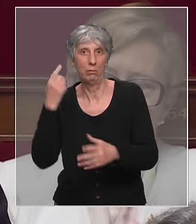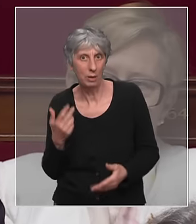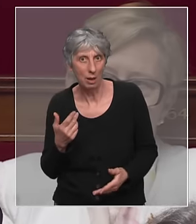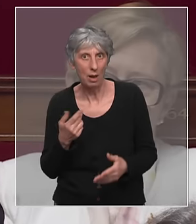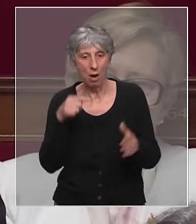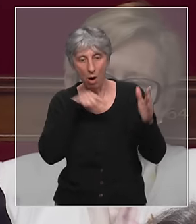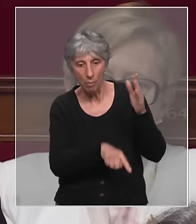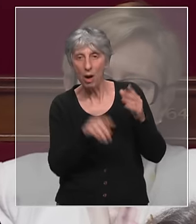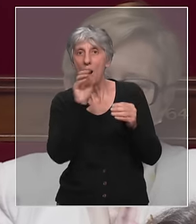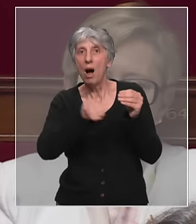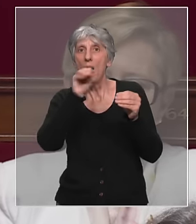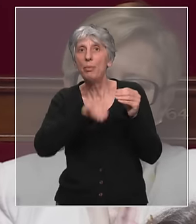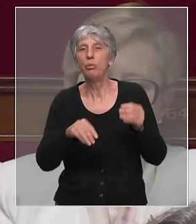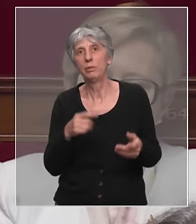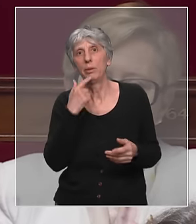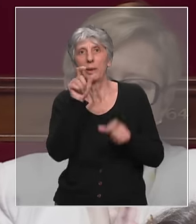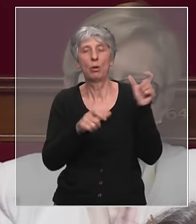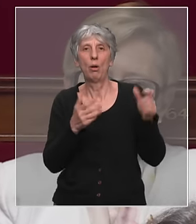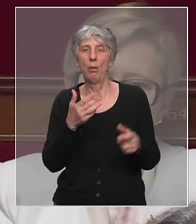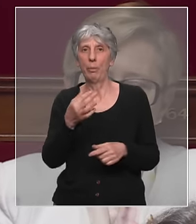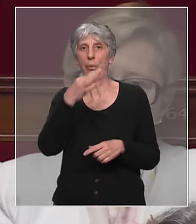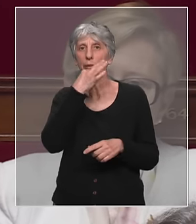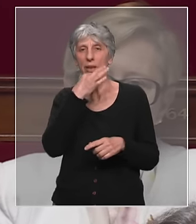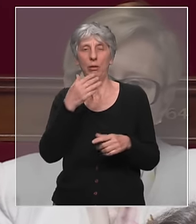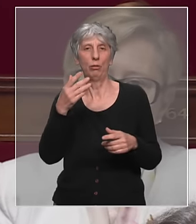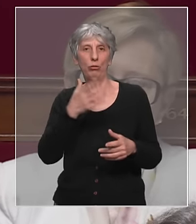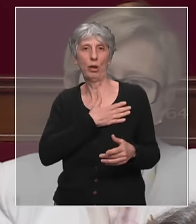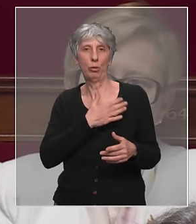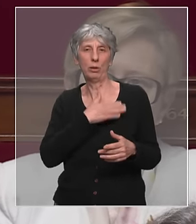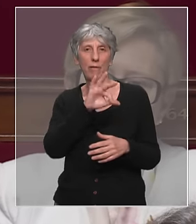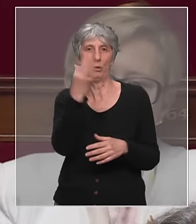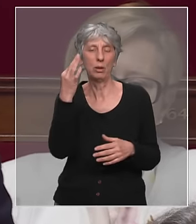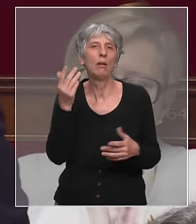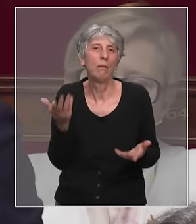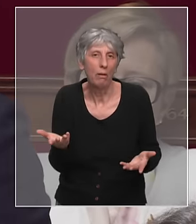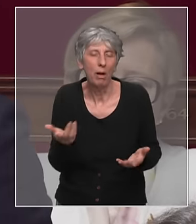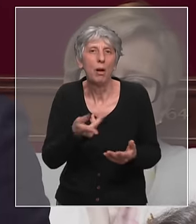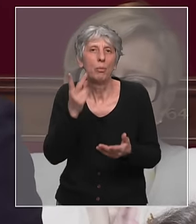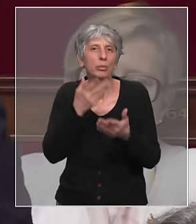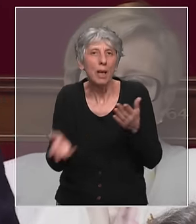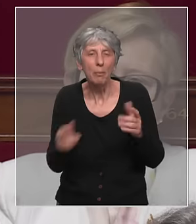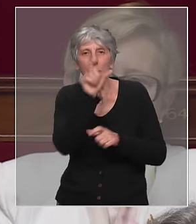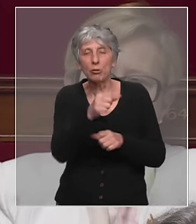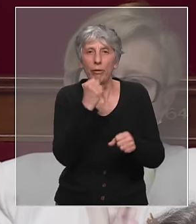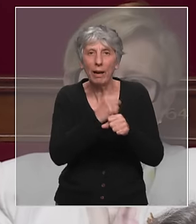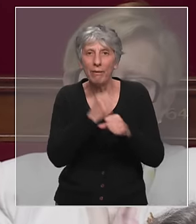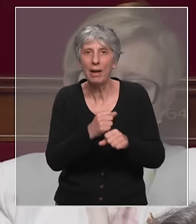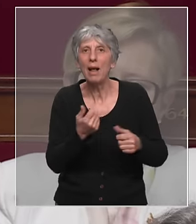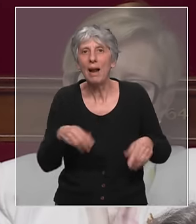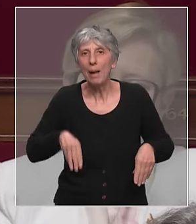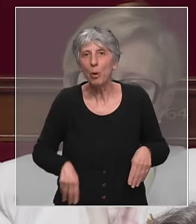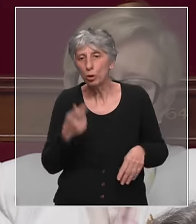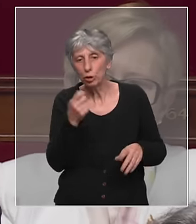ceux qui profitent de la générosité des Français. Là encore, il est probablement plus simple d'aller chercher dans les poches du travailleur français que chez les